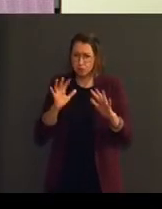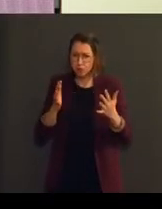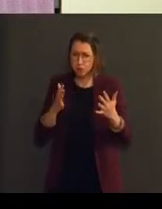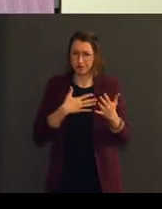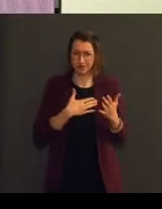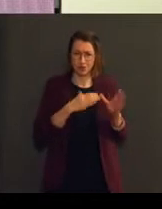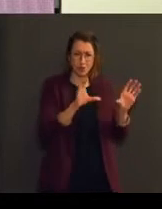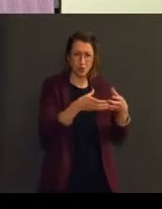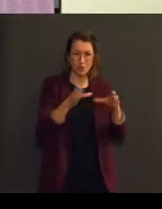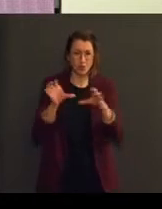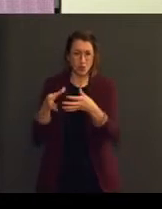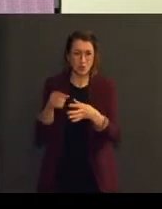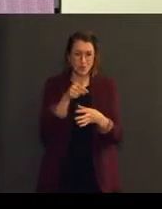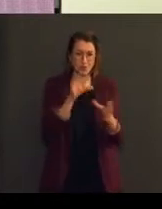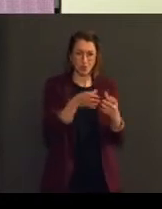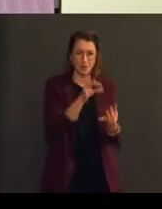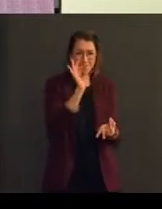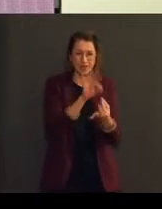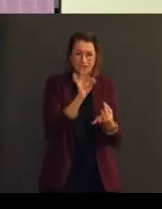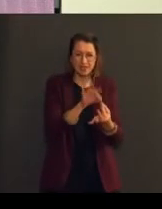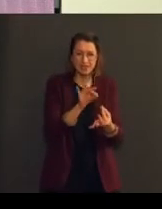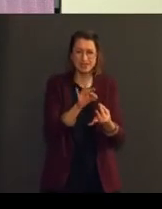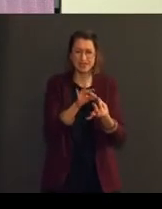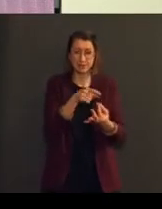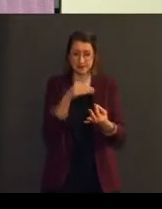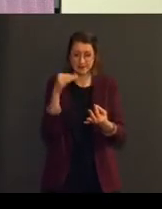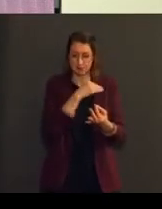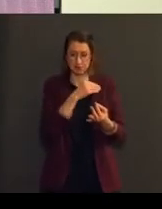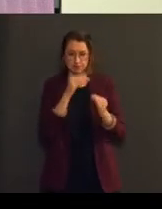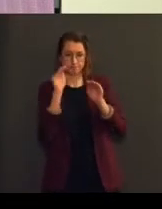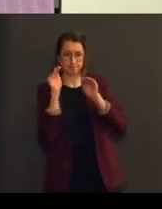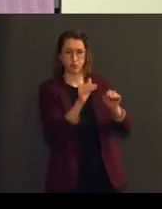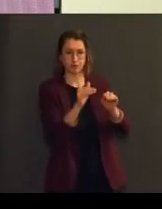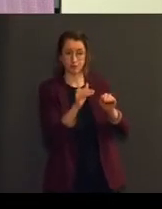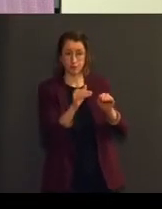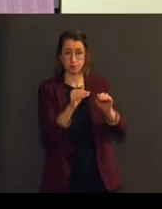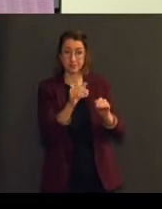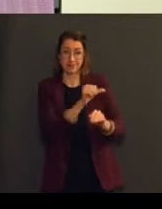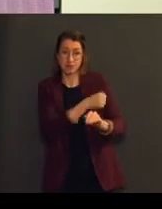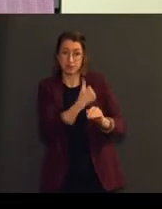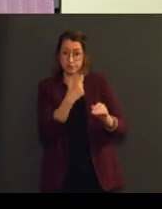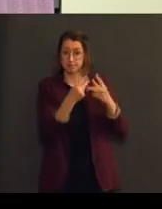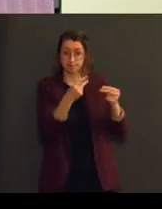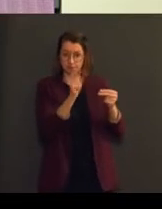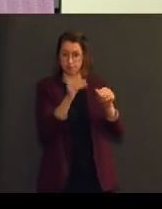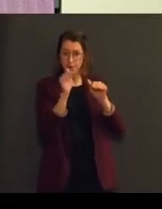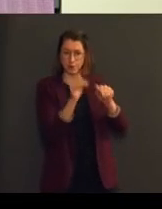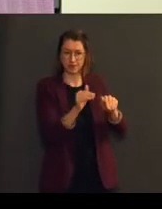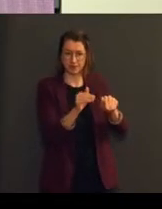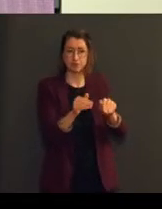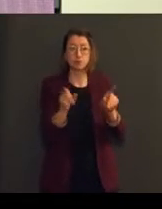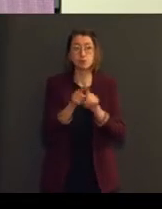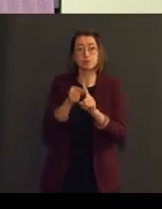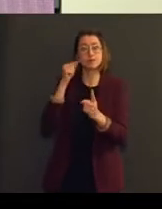plus vulnérables le plus rapidement possible, tant pour leur santé à eux que pour préserver l'encombrement potentiel des structures